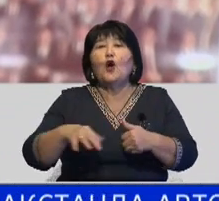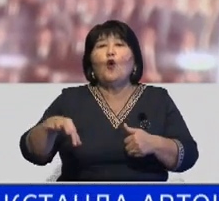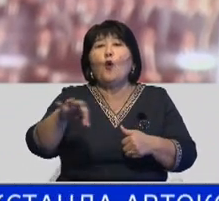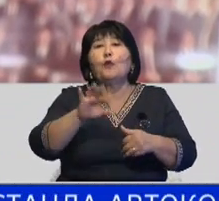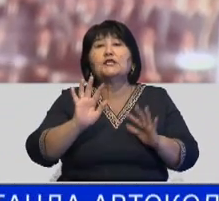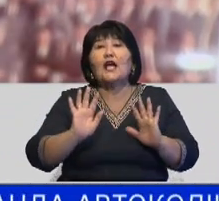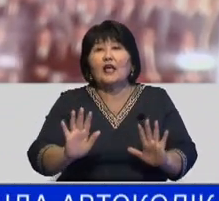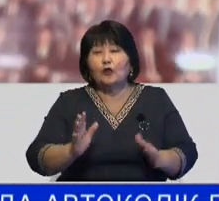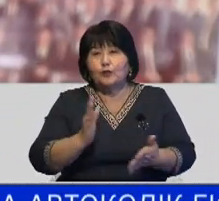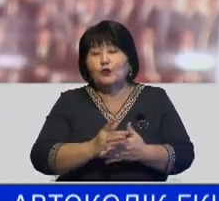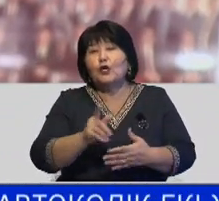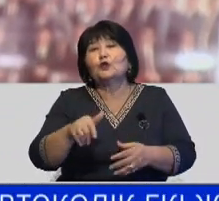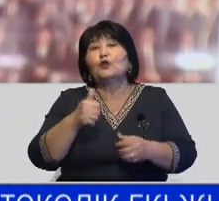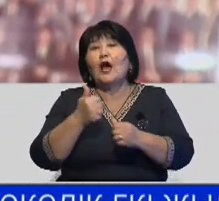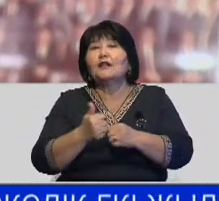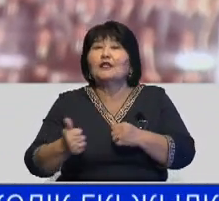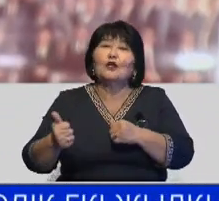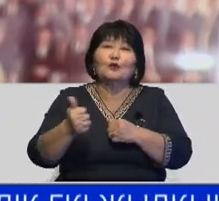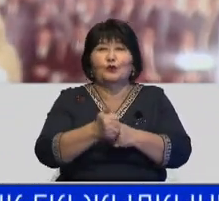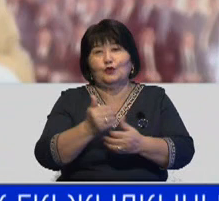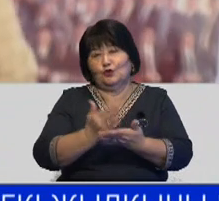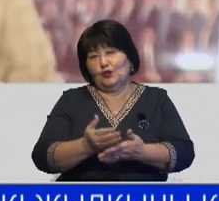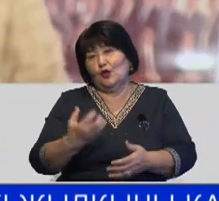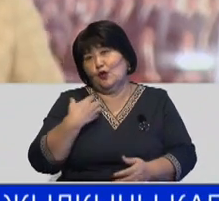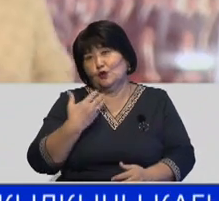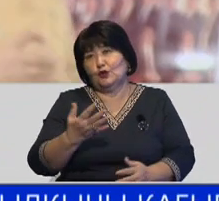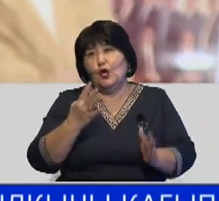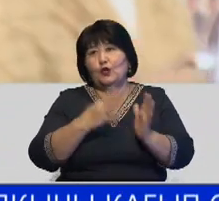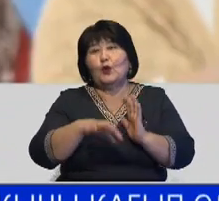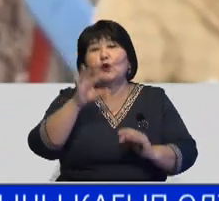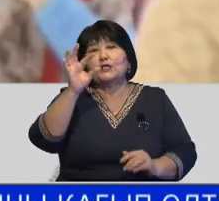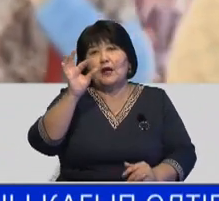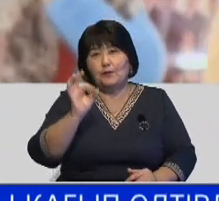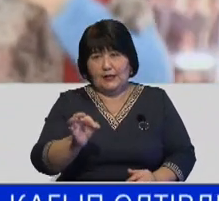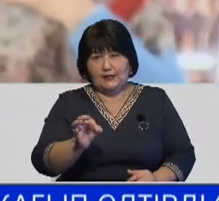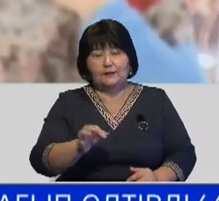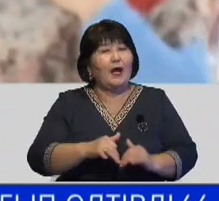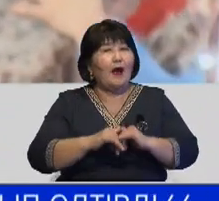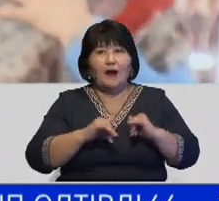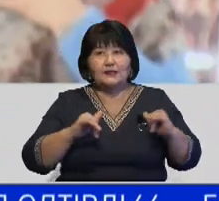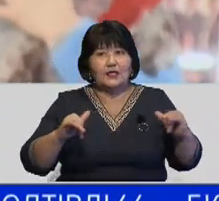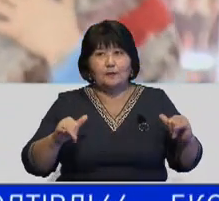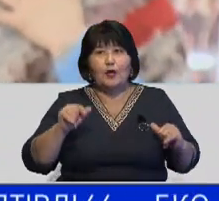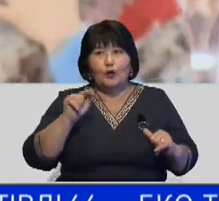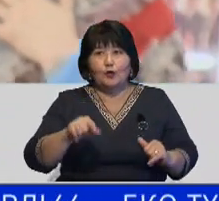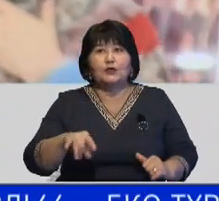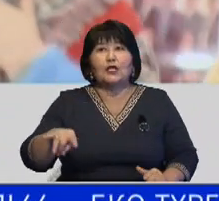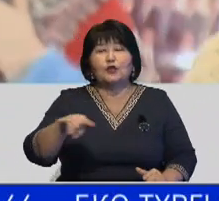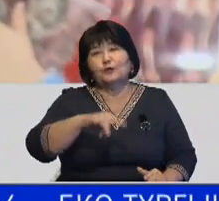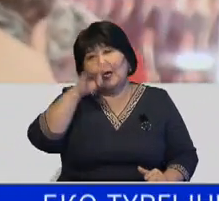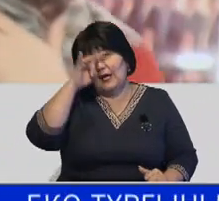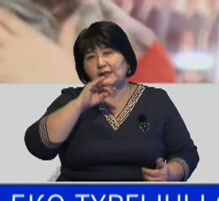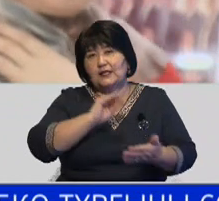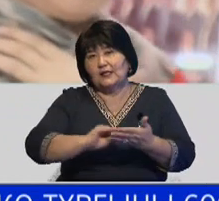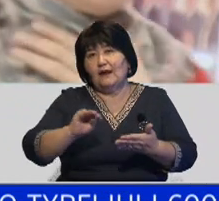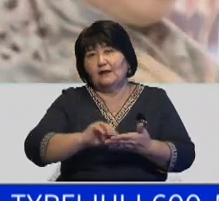болса, мысалға, сон алдыңғы көшінде осы Қызылорда. 90%-тен асып, пайыздан асамы осы республикада қазақша